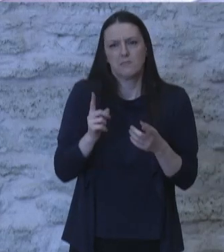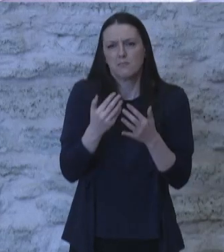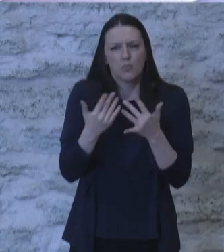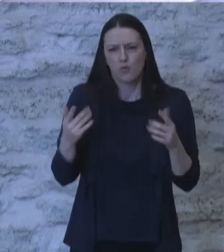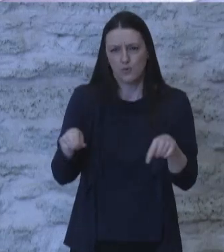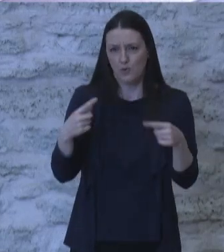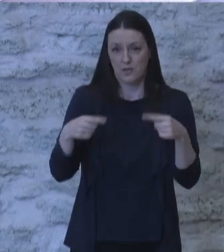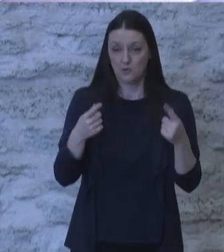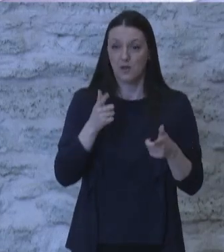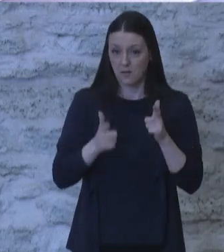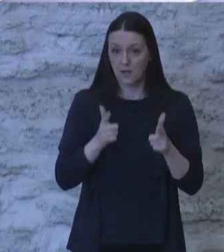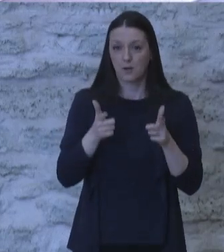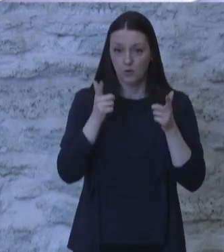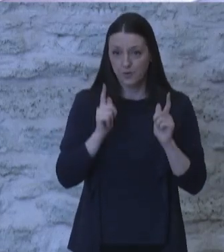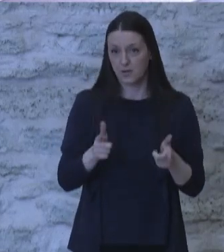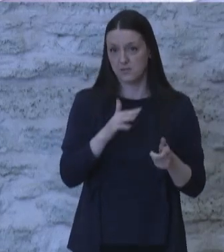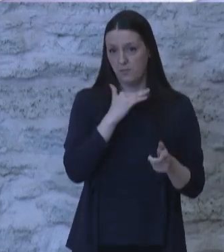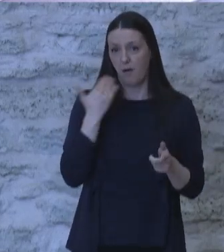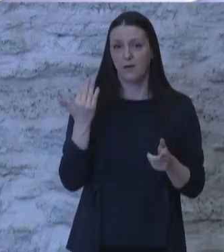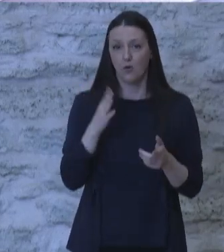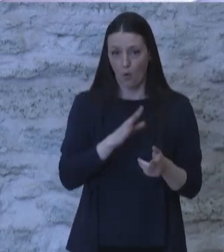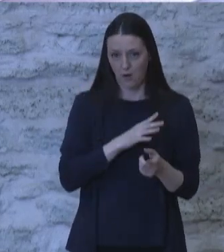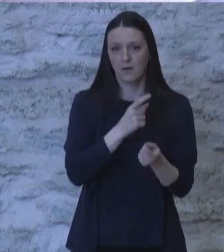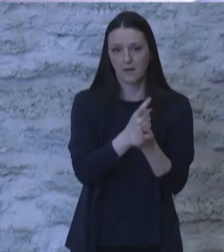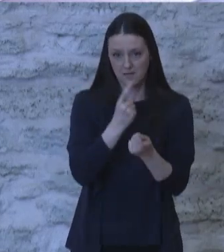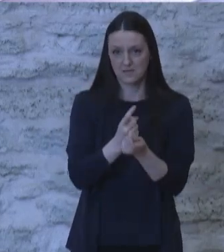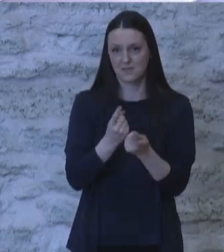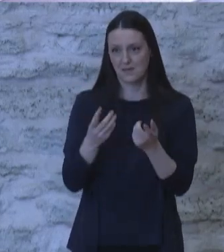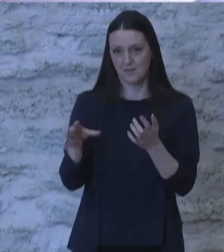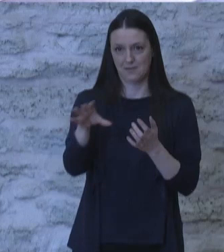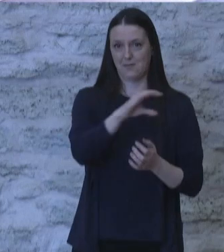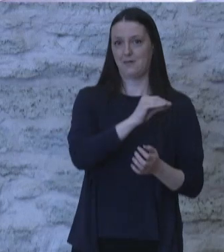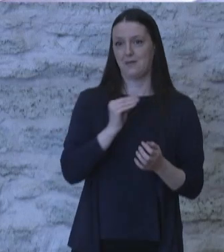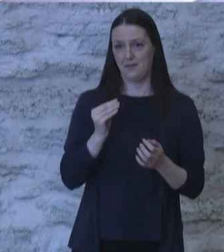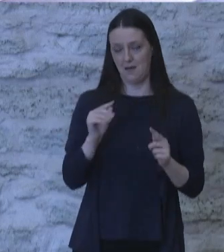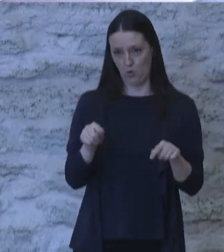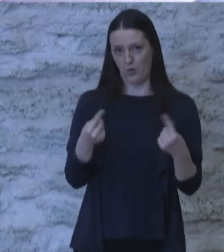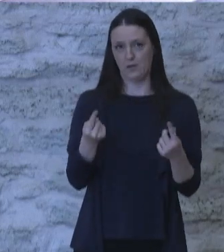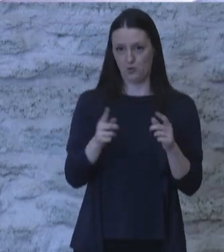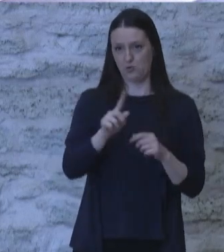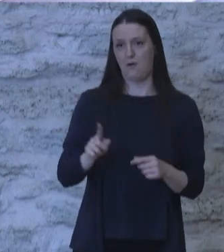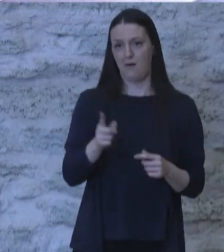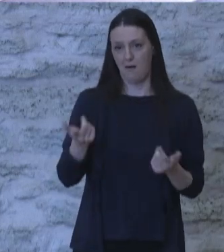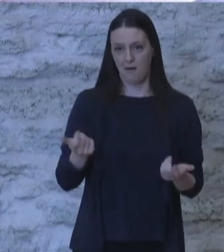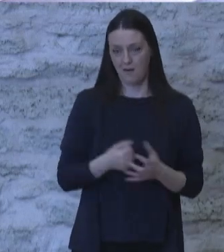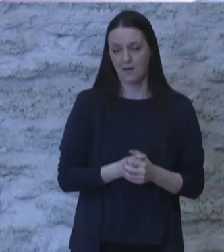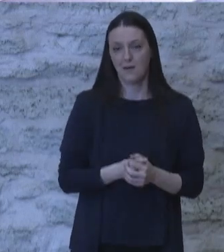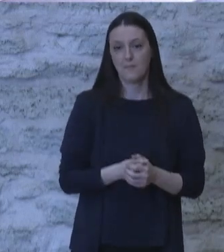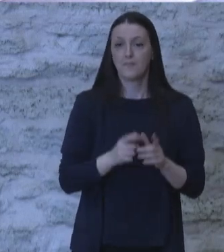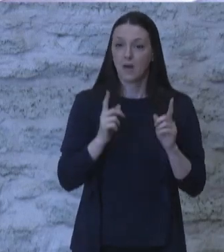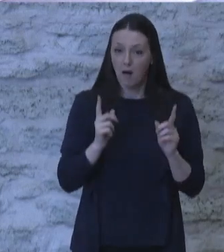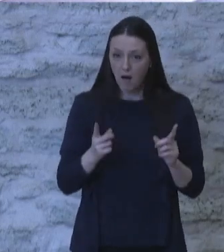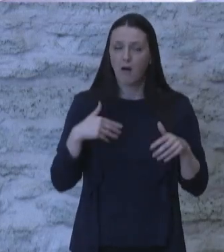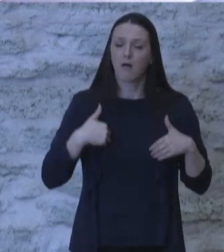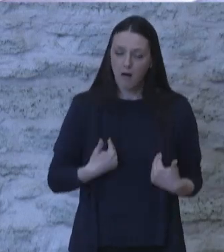tõesti väga palju oli riski selleks, et sündmused võiksid eskaleeruda. Aga see on